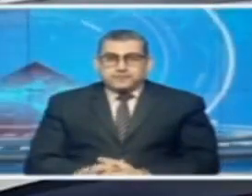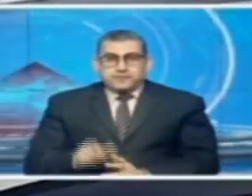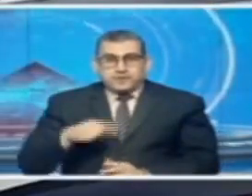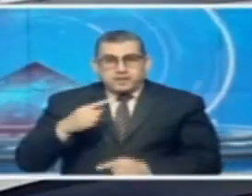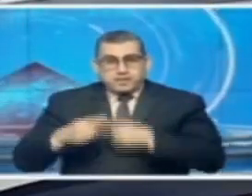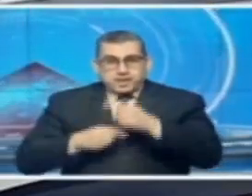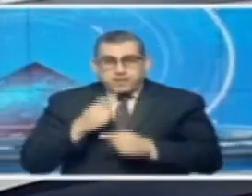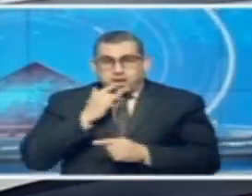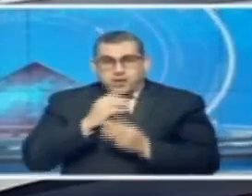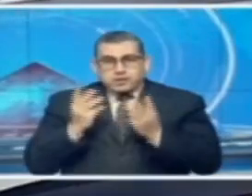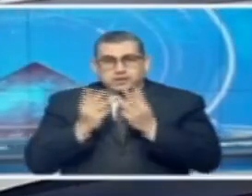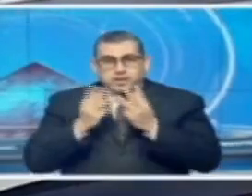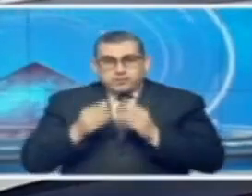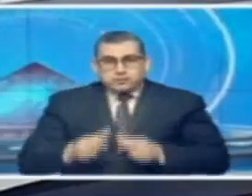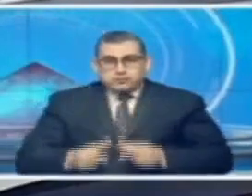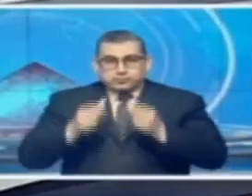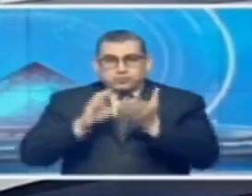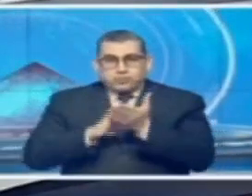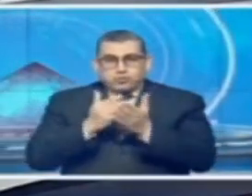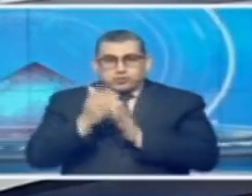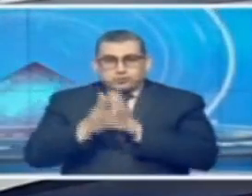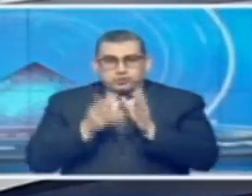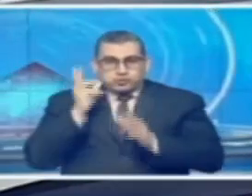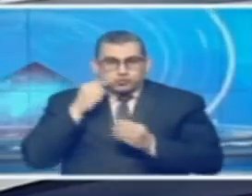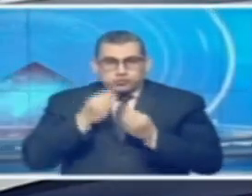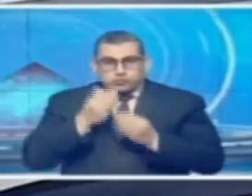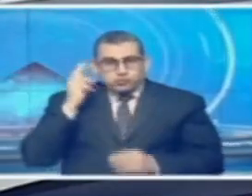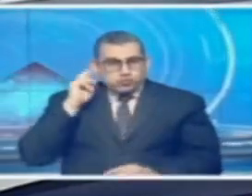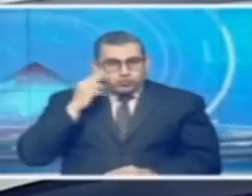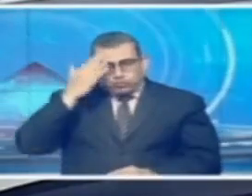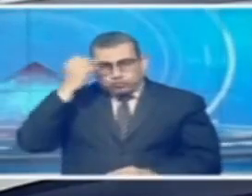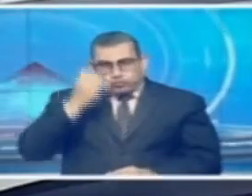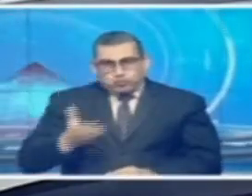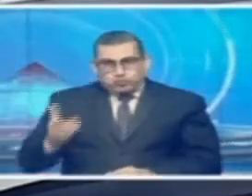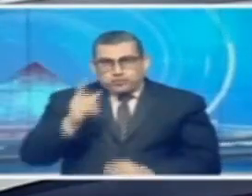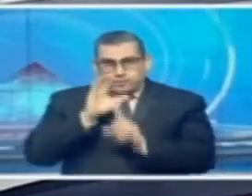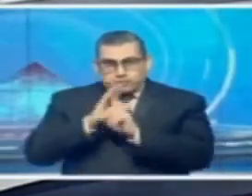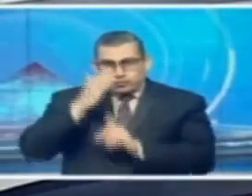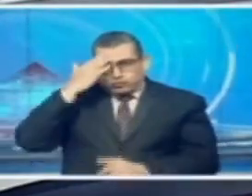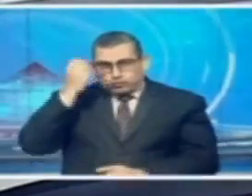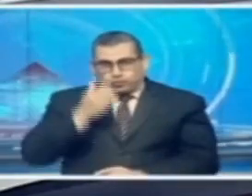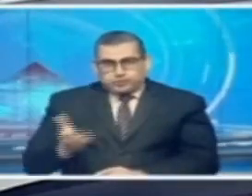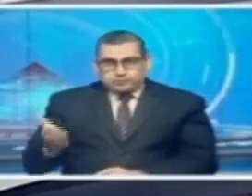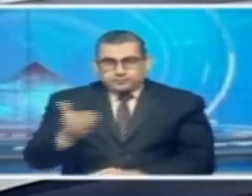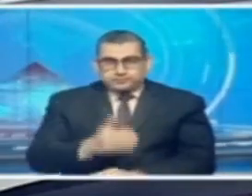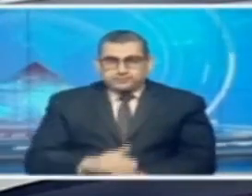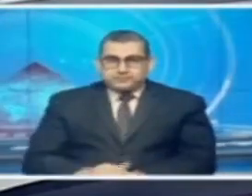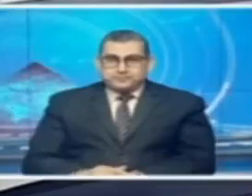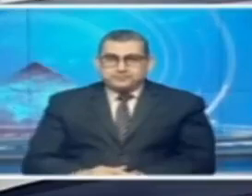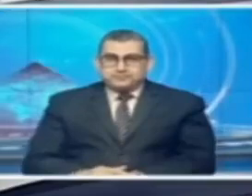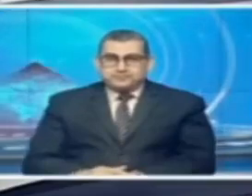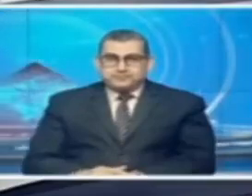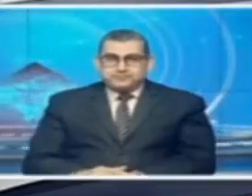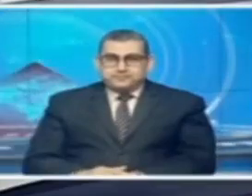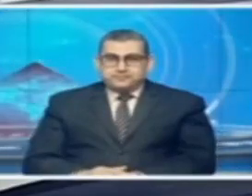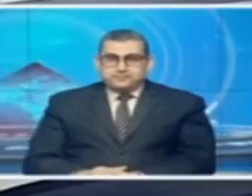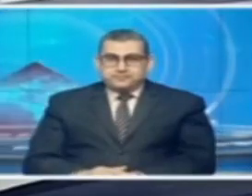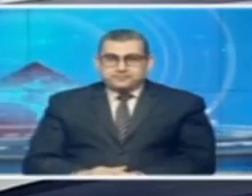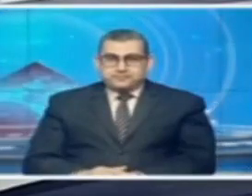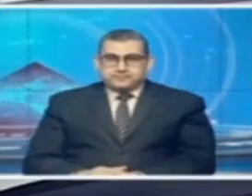ودائما يمكنكم متابعتنا عبر مسبيرو.إيجي. نشكر لكم طيب المتابعة. شكرا. شكرا أداء. إلى اللقاء. إلى اللقاء.